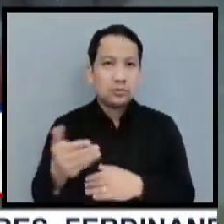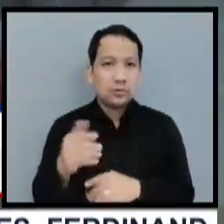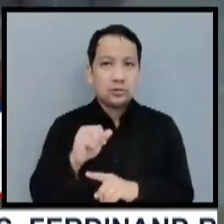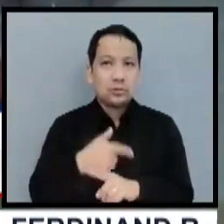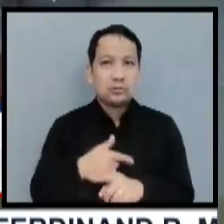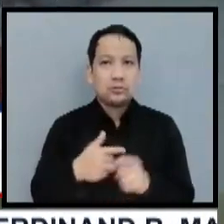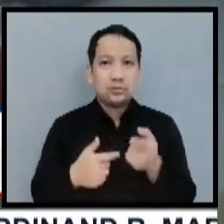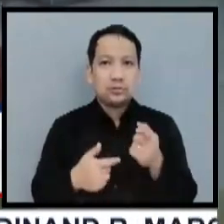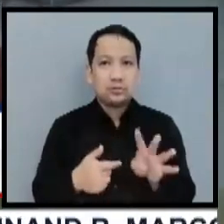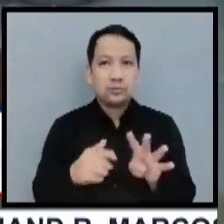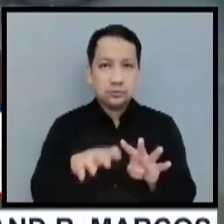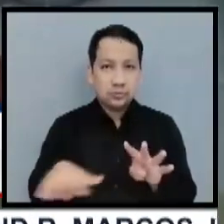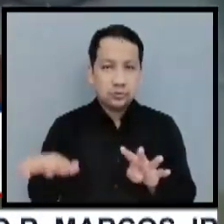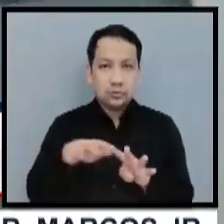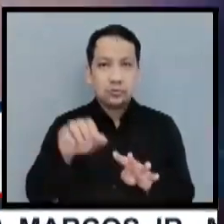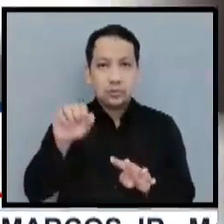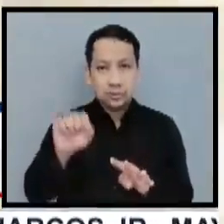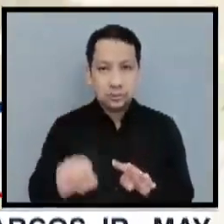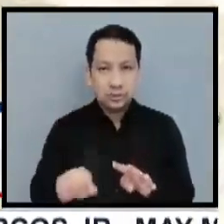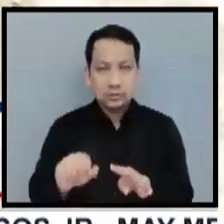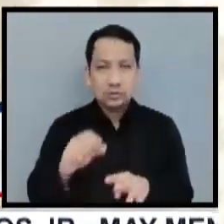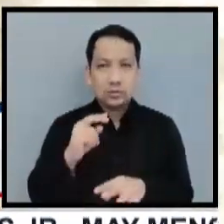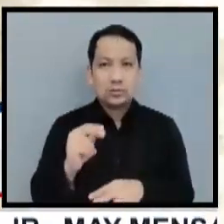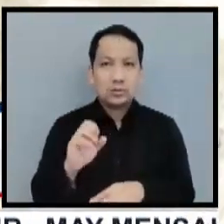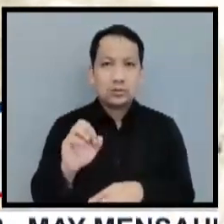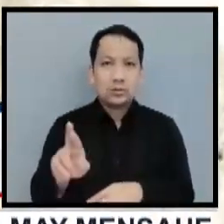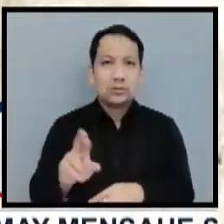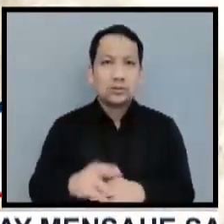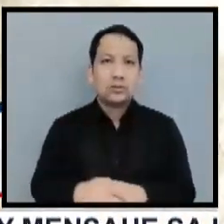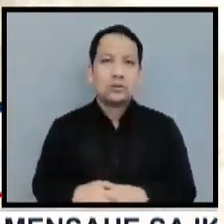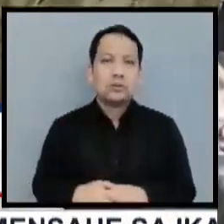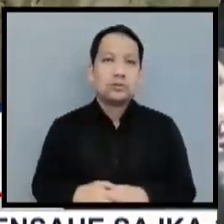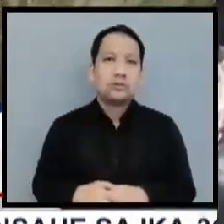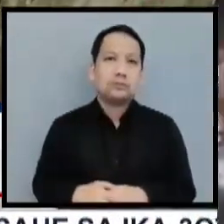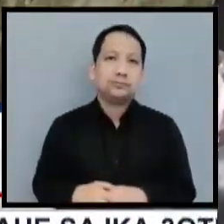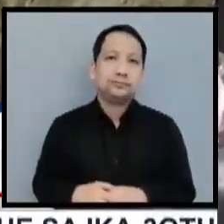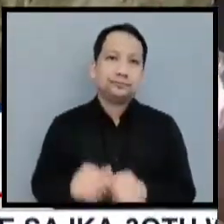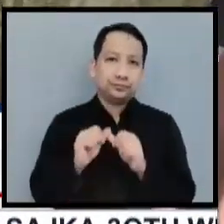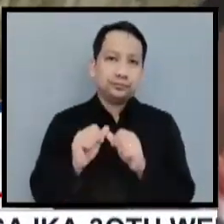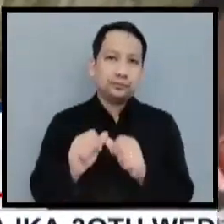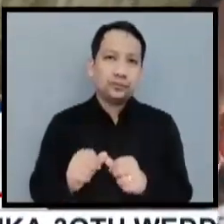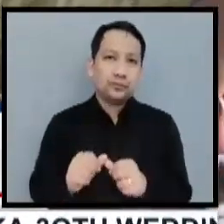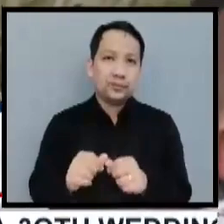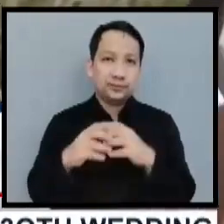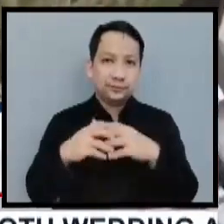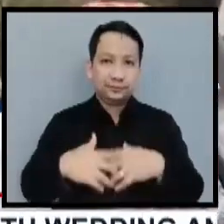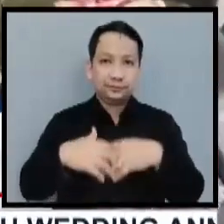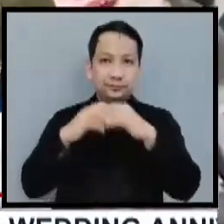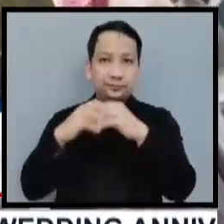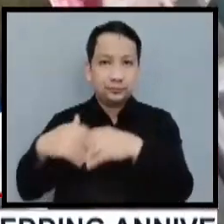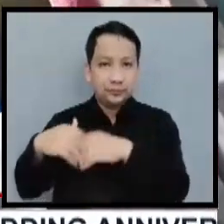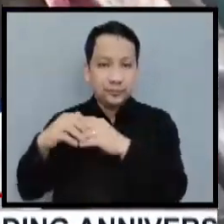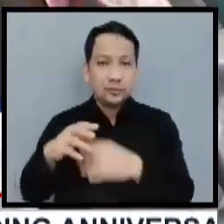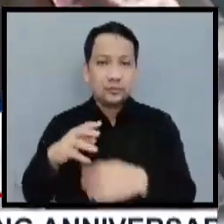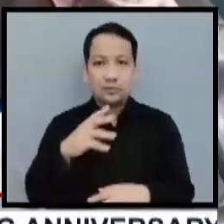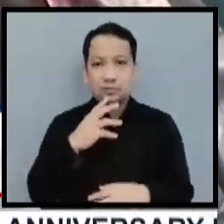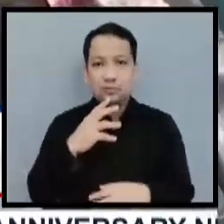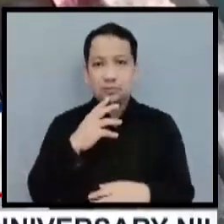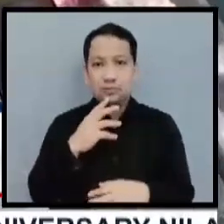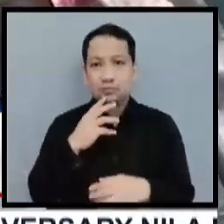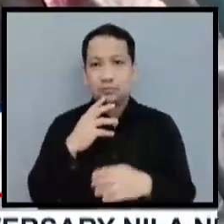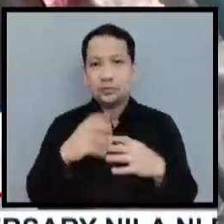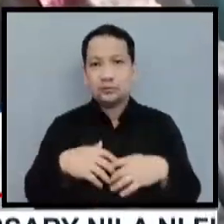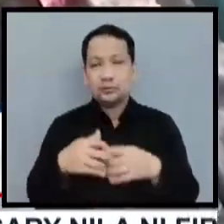24 sa southern part ng NCR. Puspusa na ang pagtatayo ng dagdag na water treatment plant ng